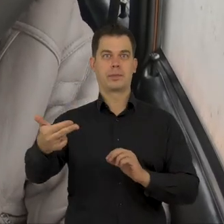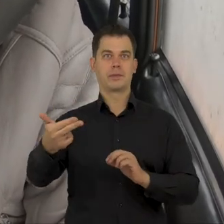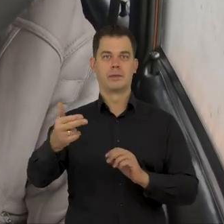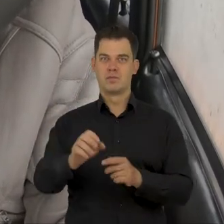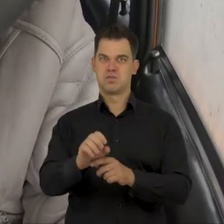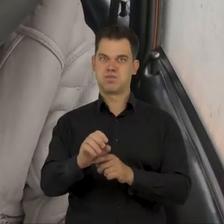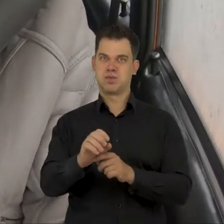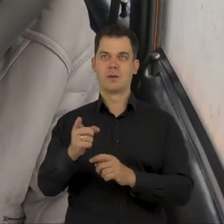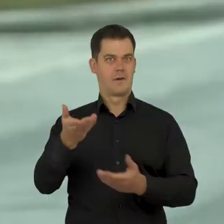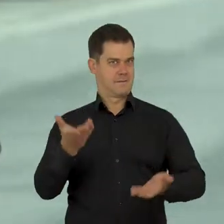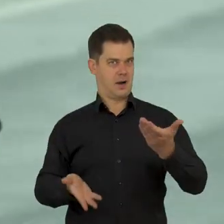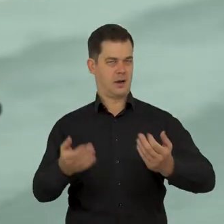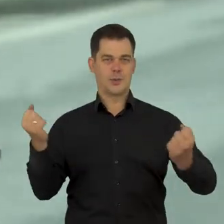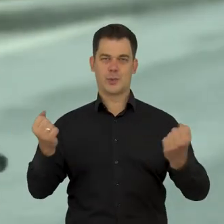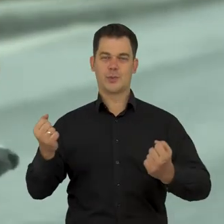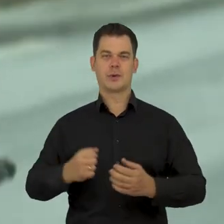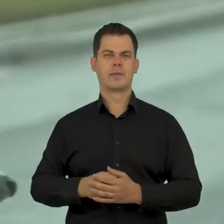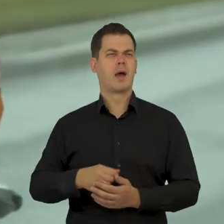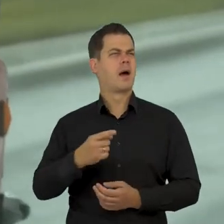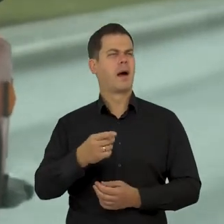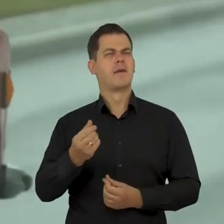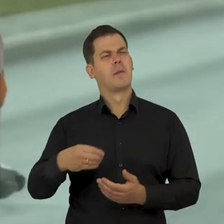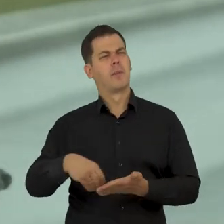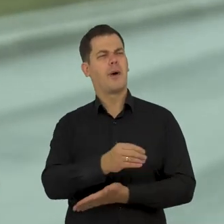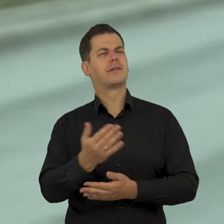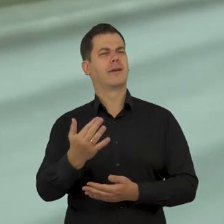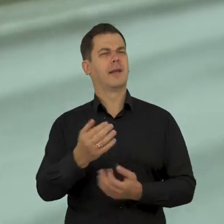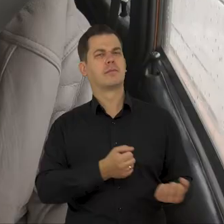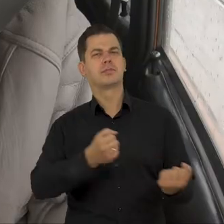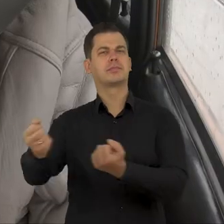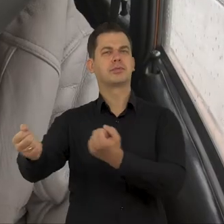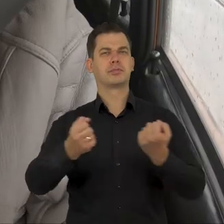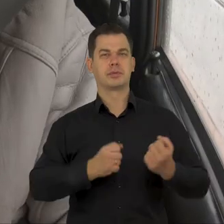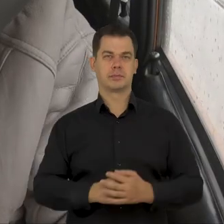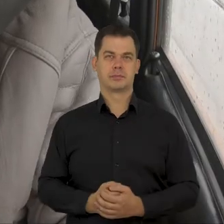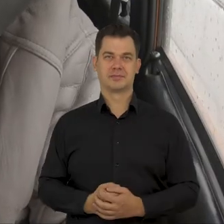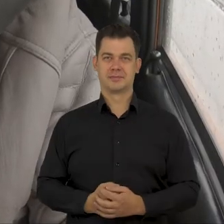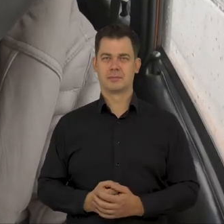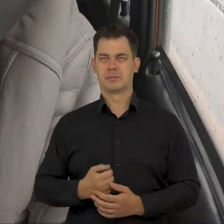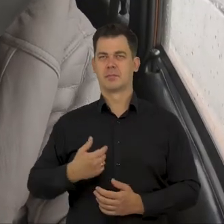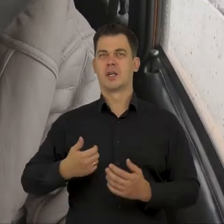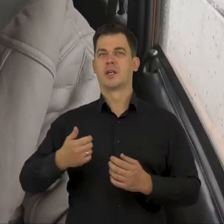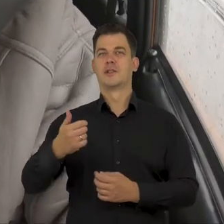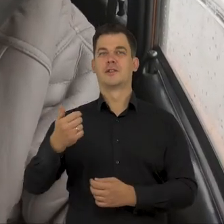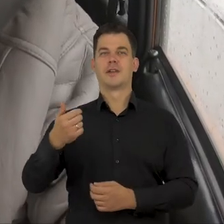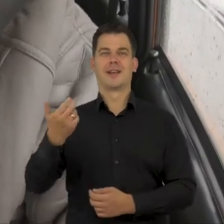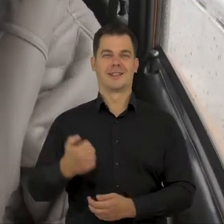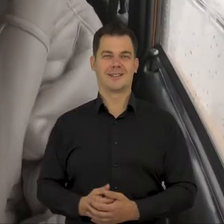jak orzech. To ważyło. To ile powinienem panu zapłacić za ten kurs dzisiaj?